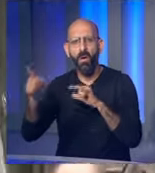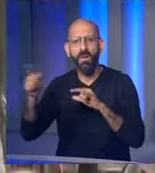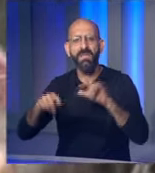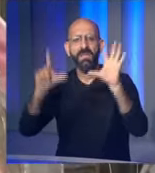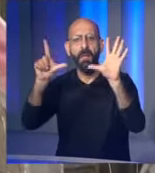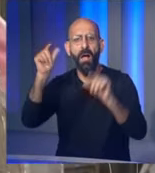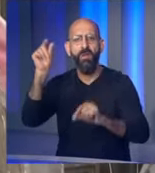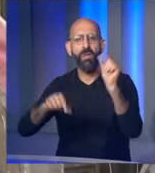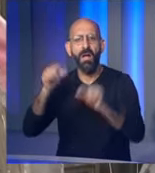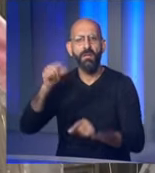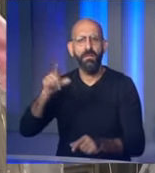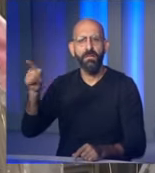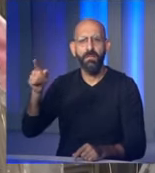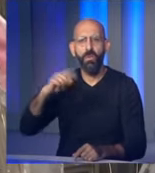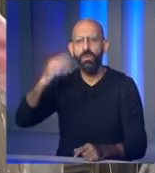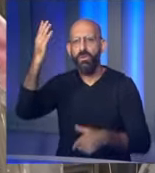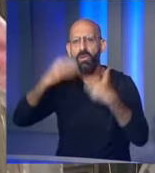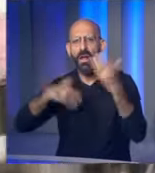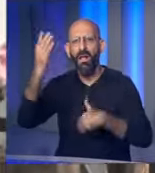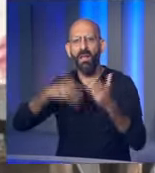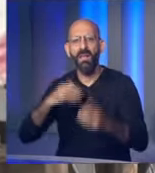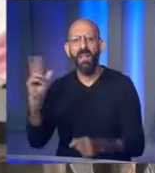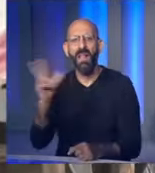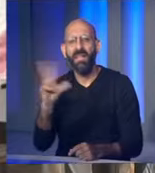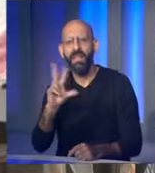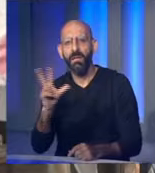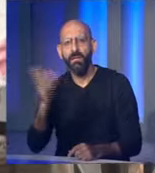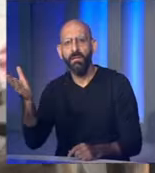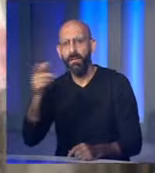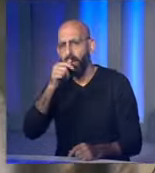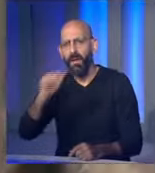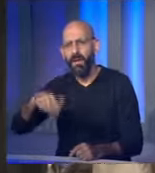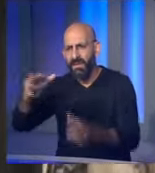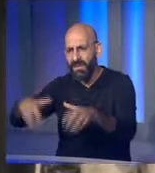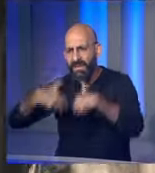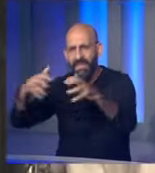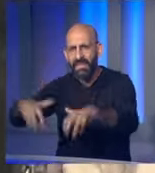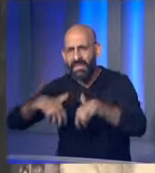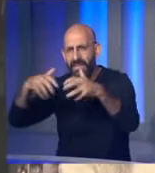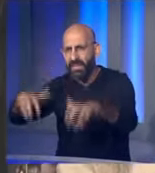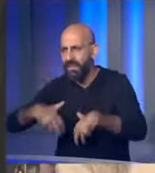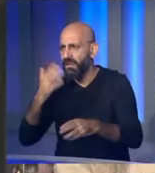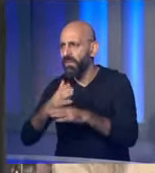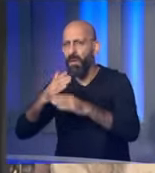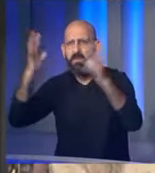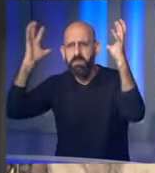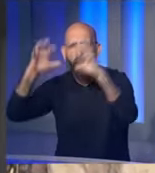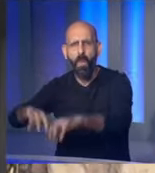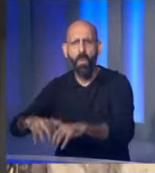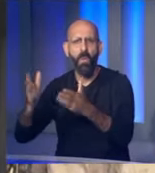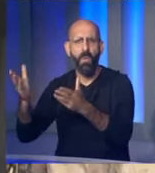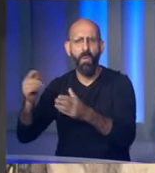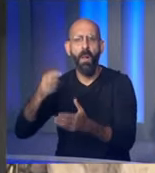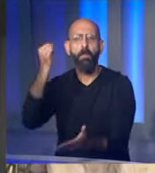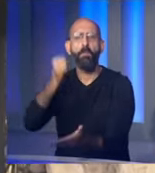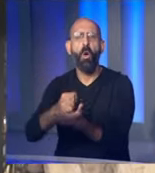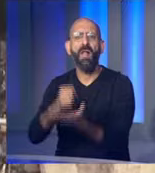حصيله غير نهائيه اسفرت الغاره عن استشهاد سبعه اشخاص واصابه اكثر من 30 بجروح فيما استمرت اعمال رفع الركام فيما هناك